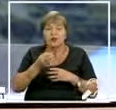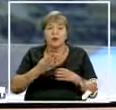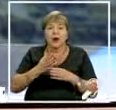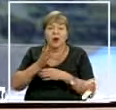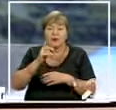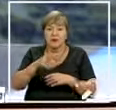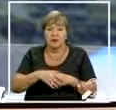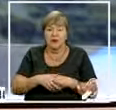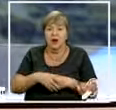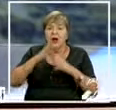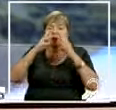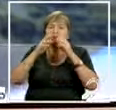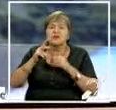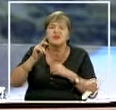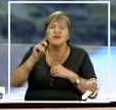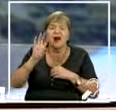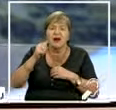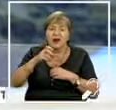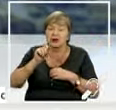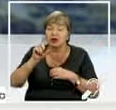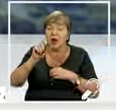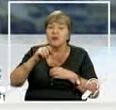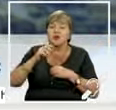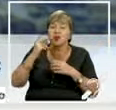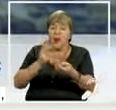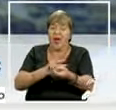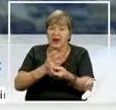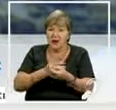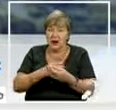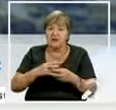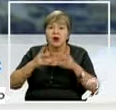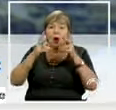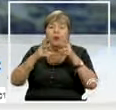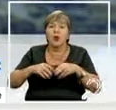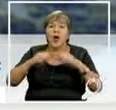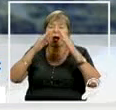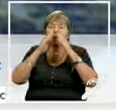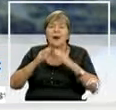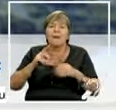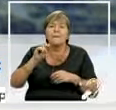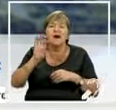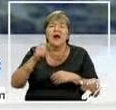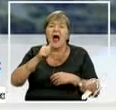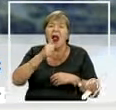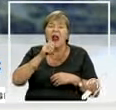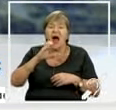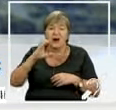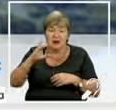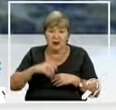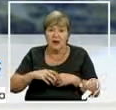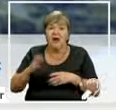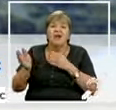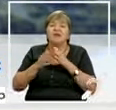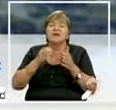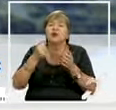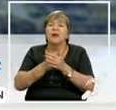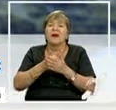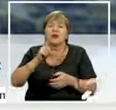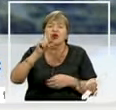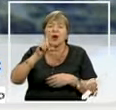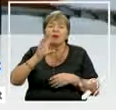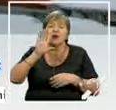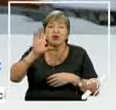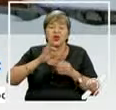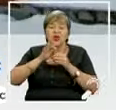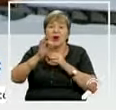Alertă în Munții Făgăraș, unde 17 turiști britanici au rămas blocați la cabana Bâlealac, în zona ninsă abundent, iar vântul bate cu 75 de